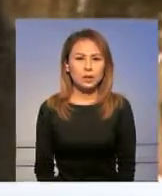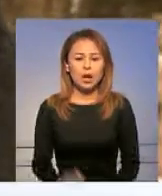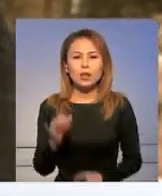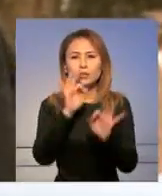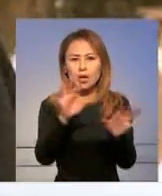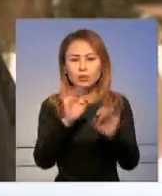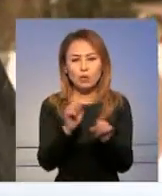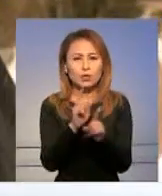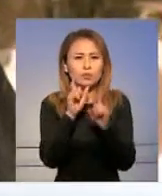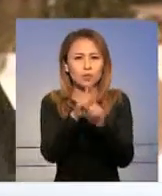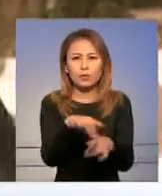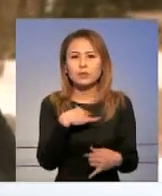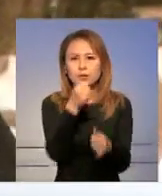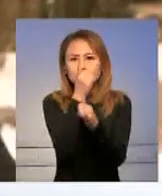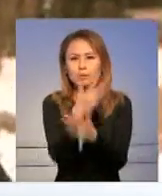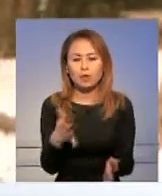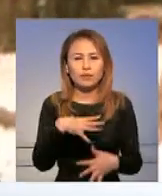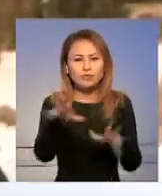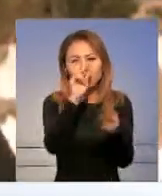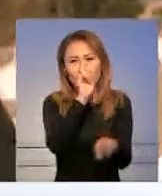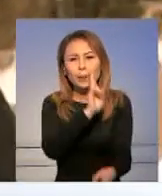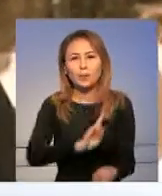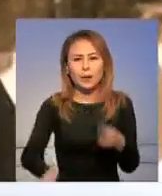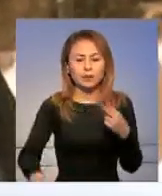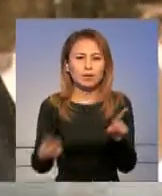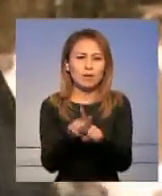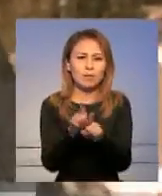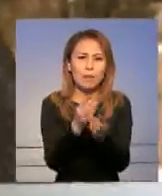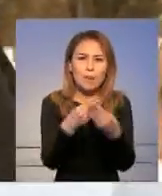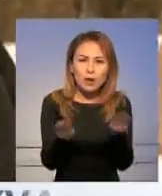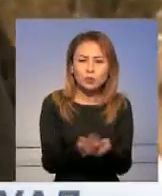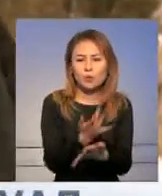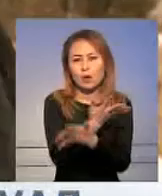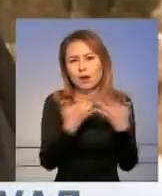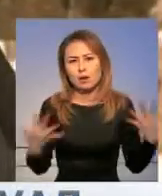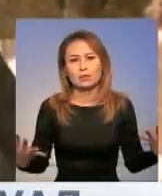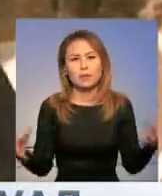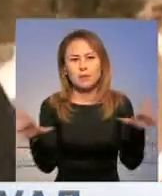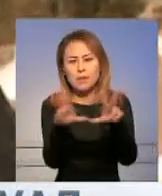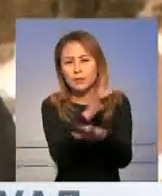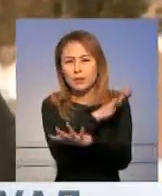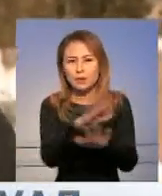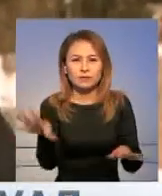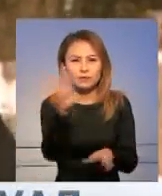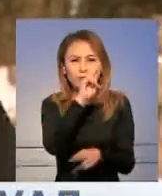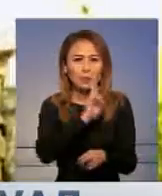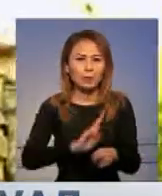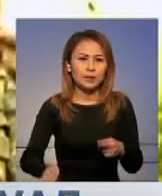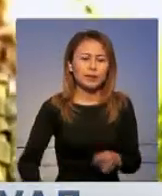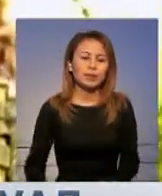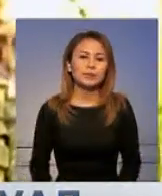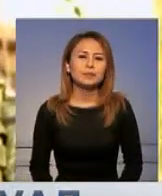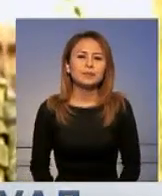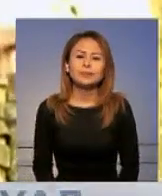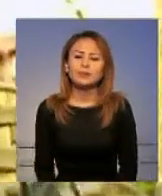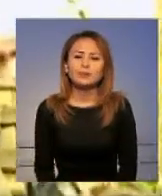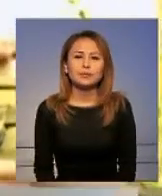Айтар сөзім жоқ, барымыздан айрылдық. Жиһаз, ыдыс-аяқ түкке жарамай қалды. Ештеңені аямаған.